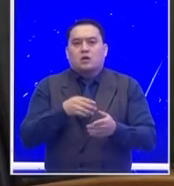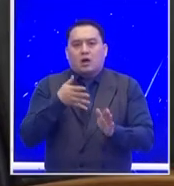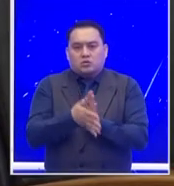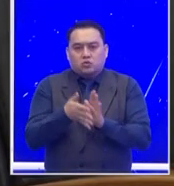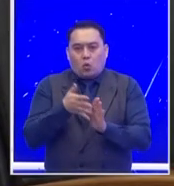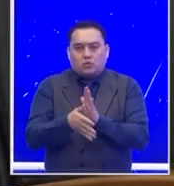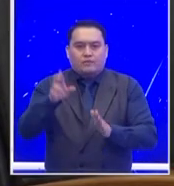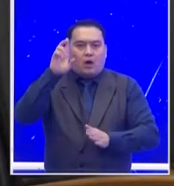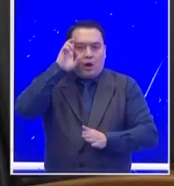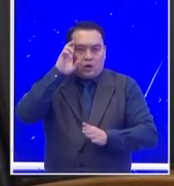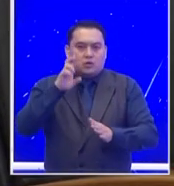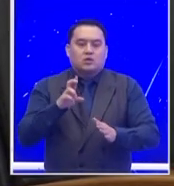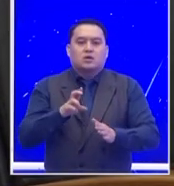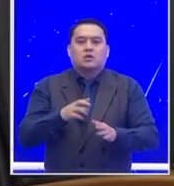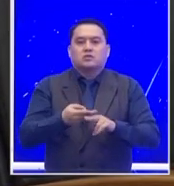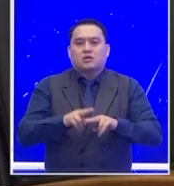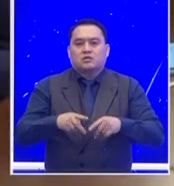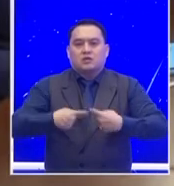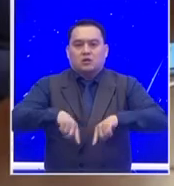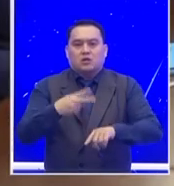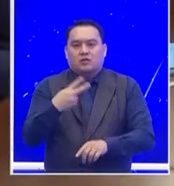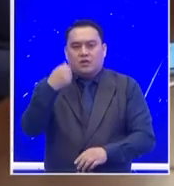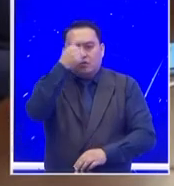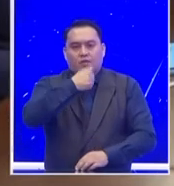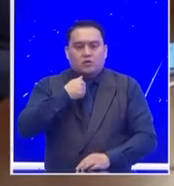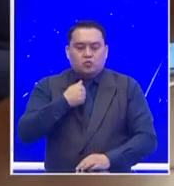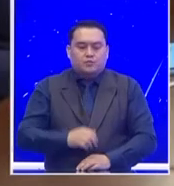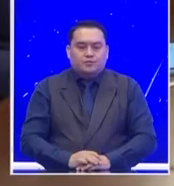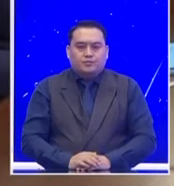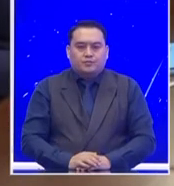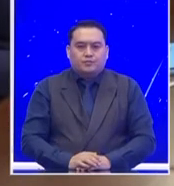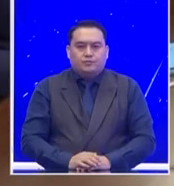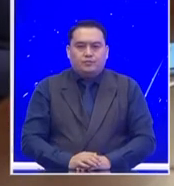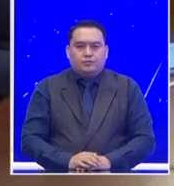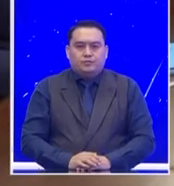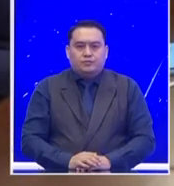расходов государственного и квазигосударственного сектора в текущем году.